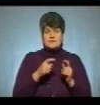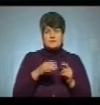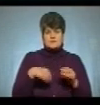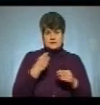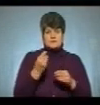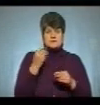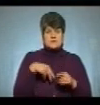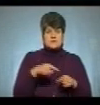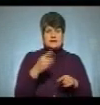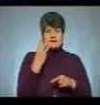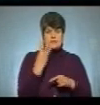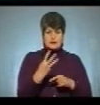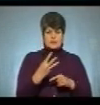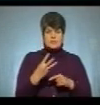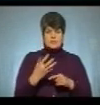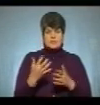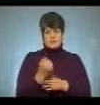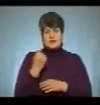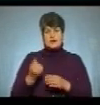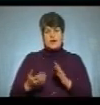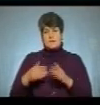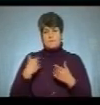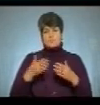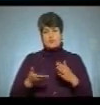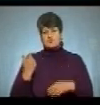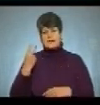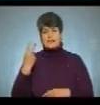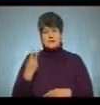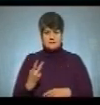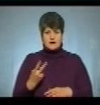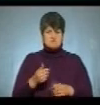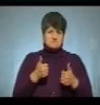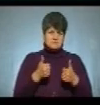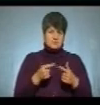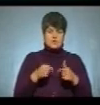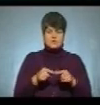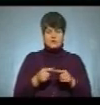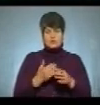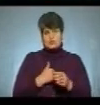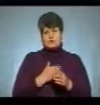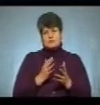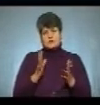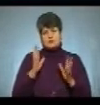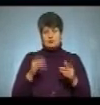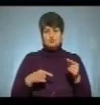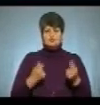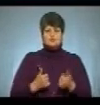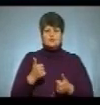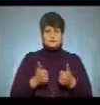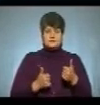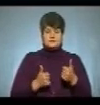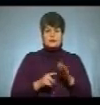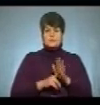але не вийшло, і ми пропустили ще 2. Турнір класно організовано. Хочеться, щоб було побільше таких турнірів. Зі стартових